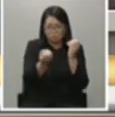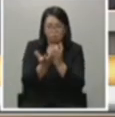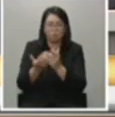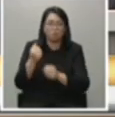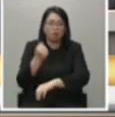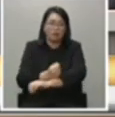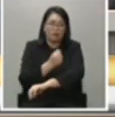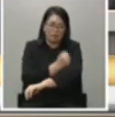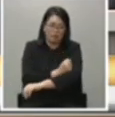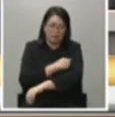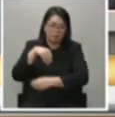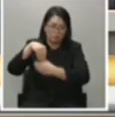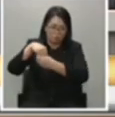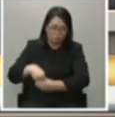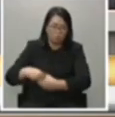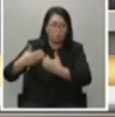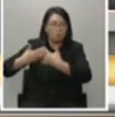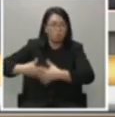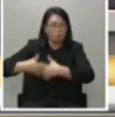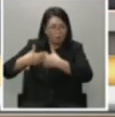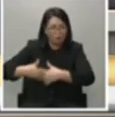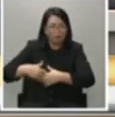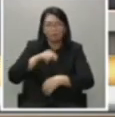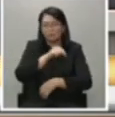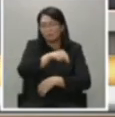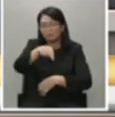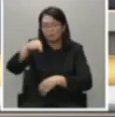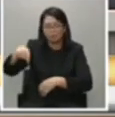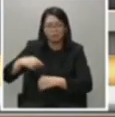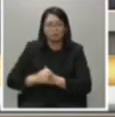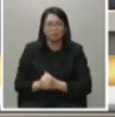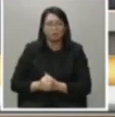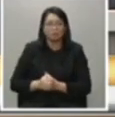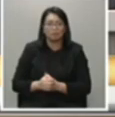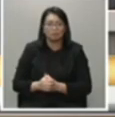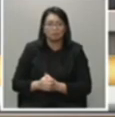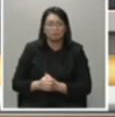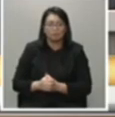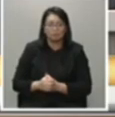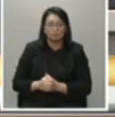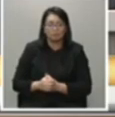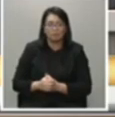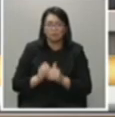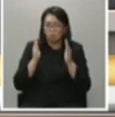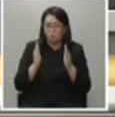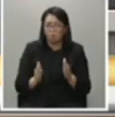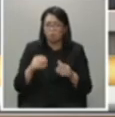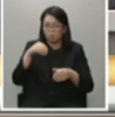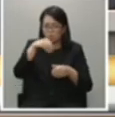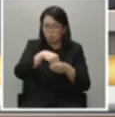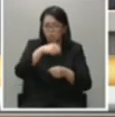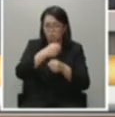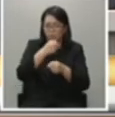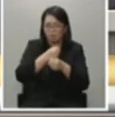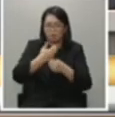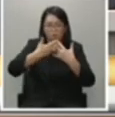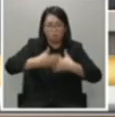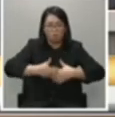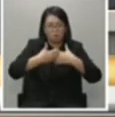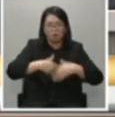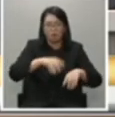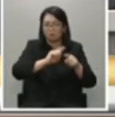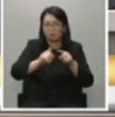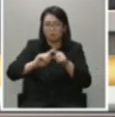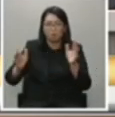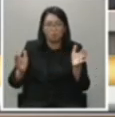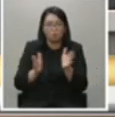งานที่ทำงานในโรงงานอุตสาหกรรมที่ได้รับสิทธิ์ GSP ซึ่งมีมากกว่า 1,500,000 คนสร้างความเสียหายต่อเนื่องไป